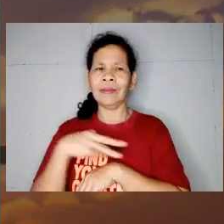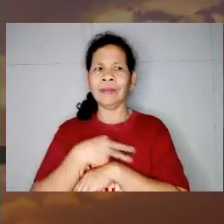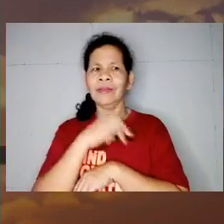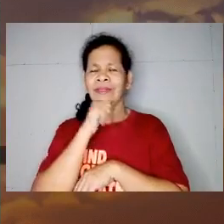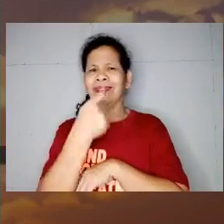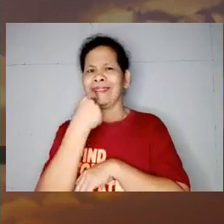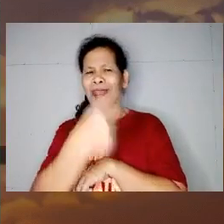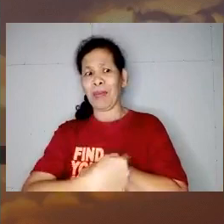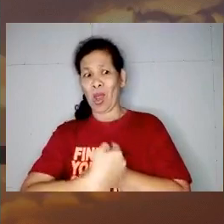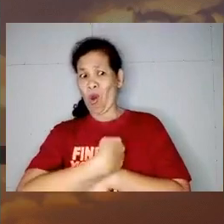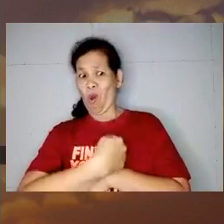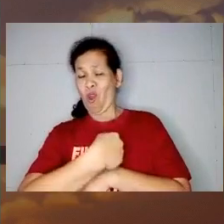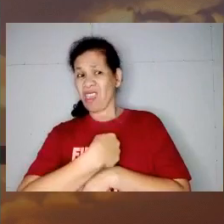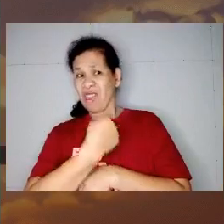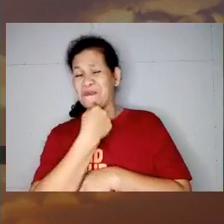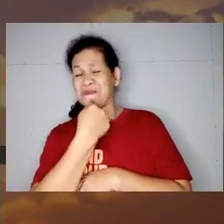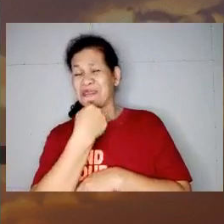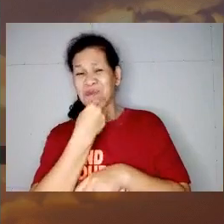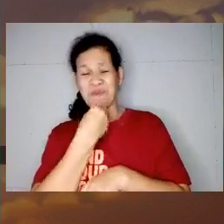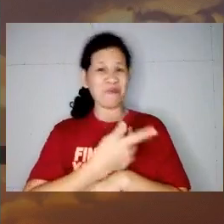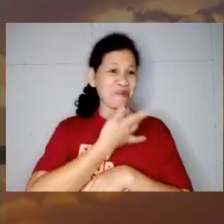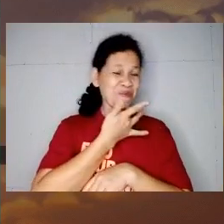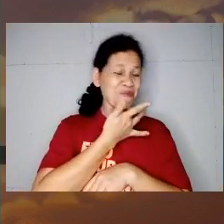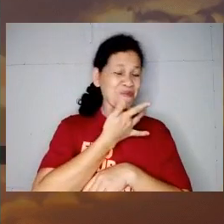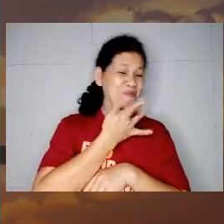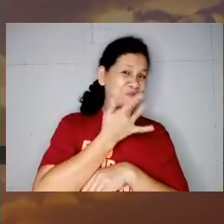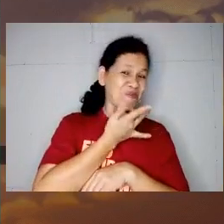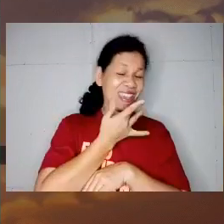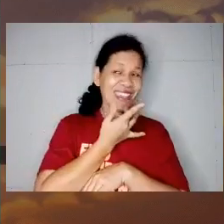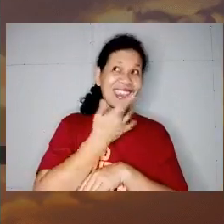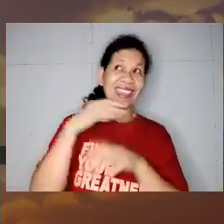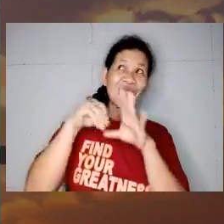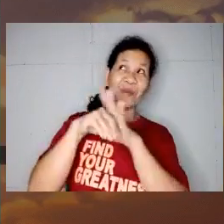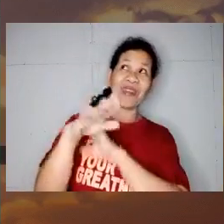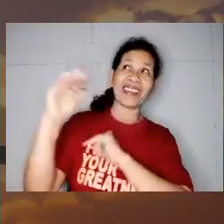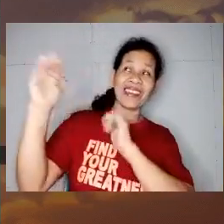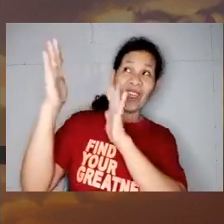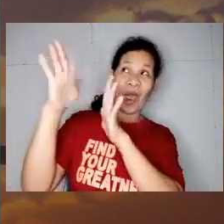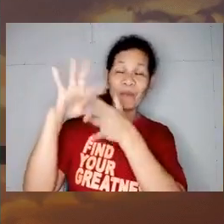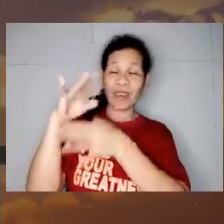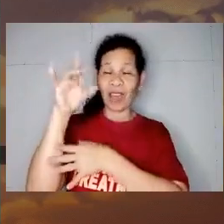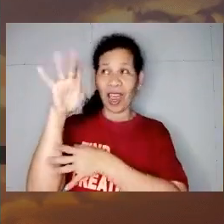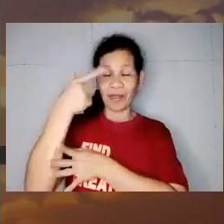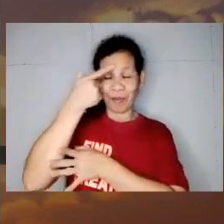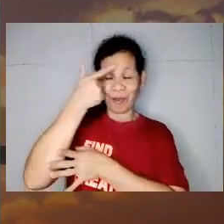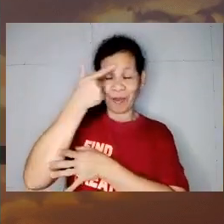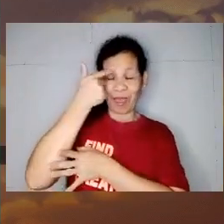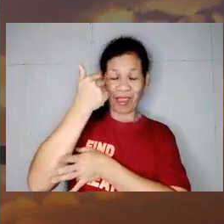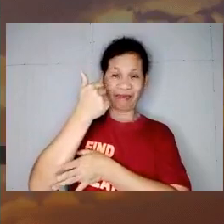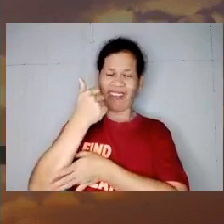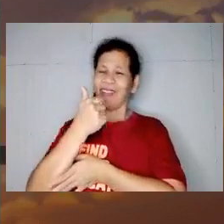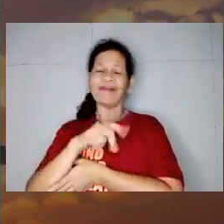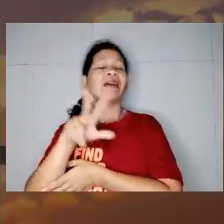sa harapan ng Panginoon. Kasi tayo lahat ay anak ng Diyos.